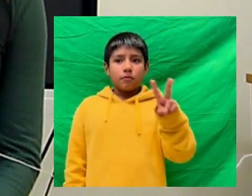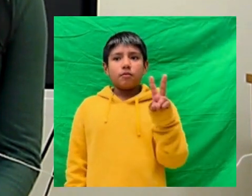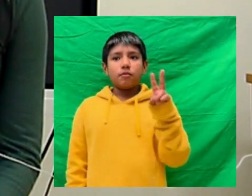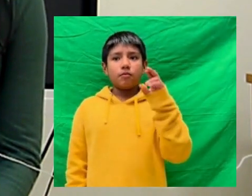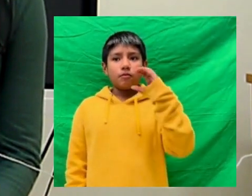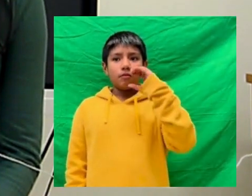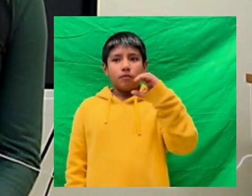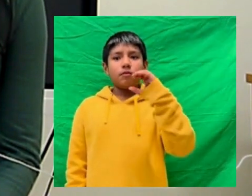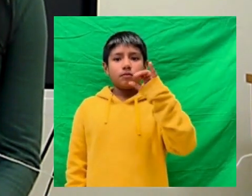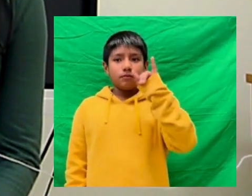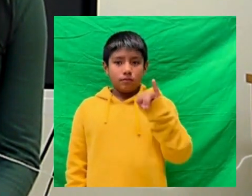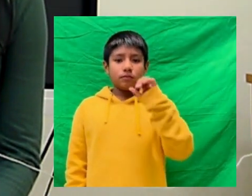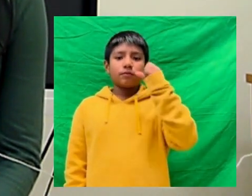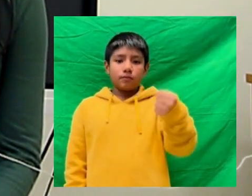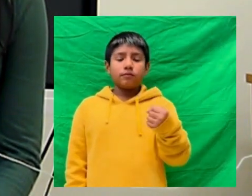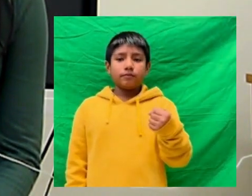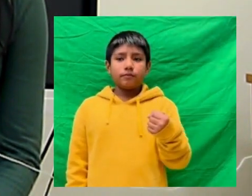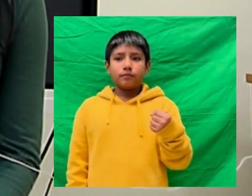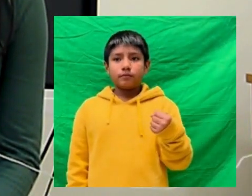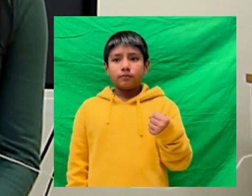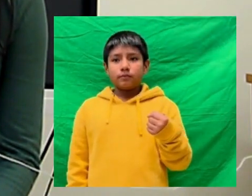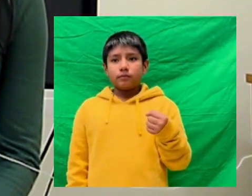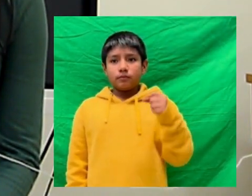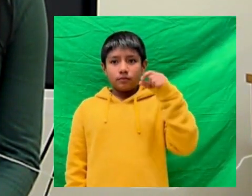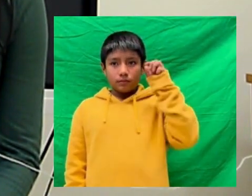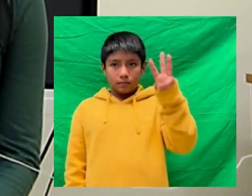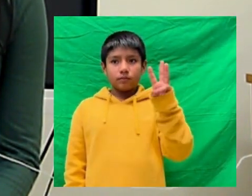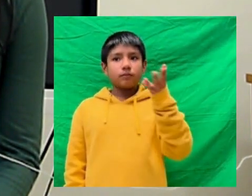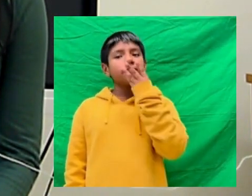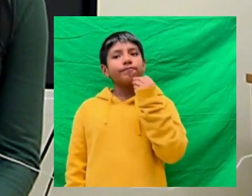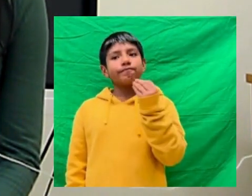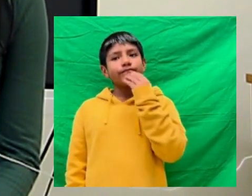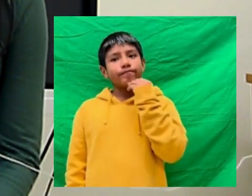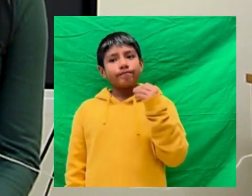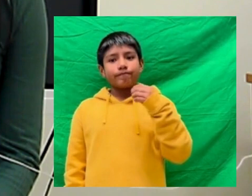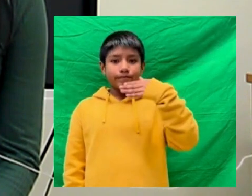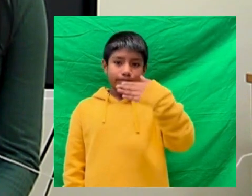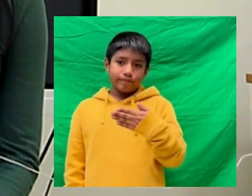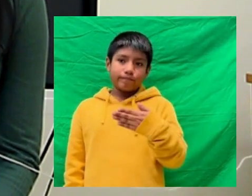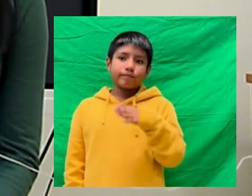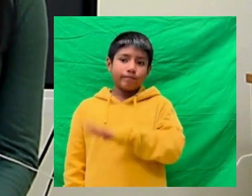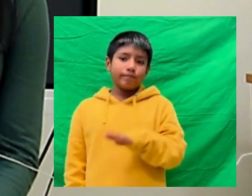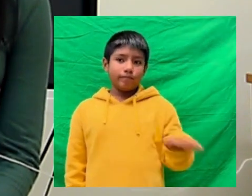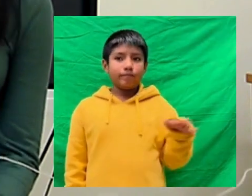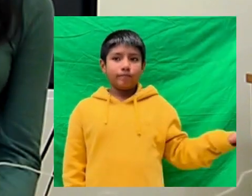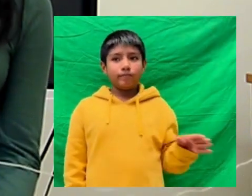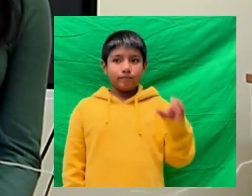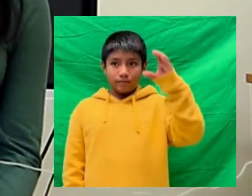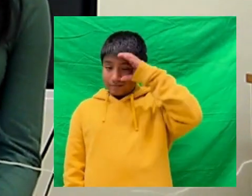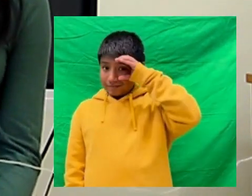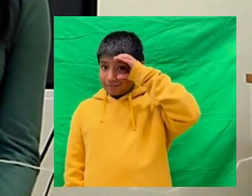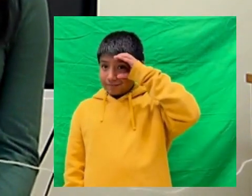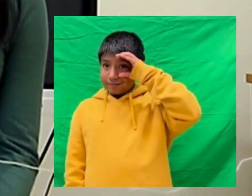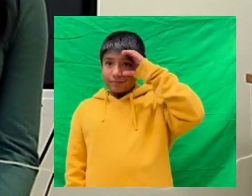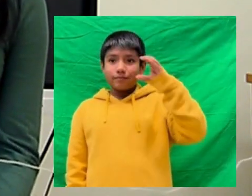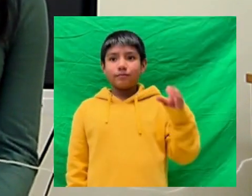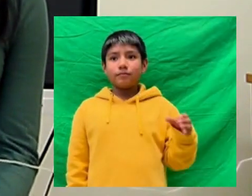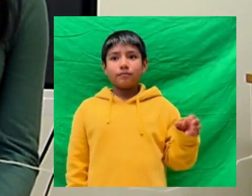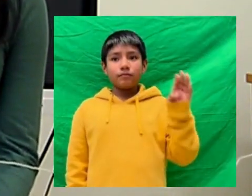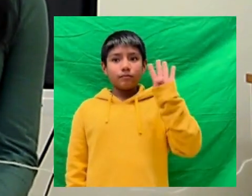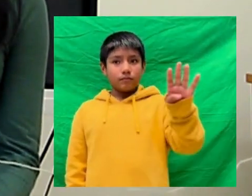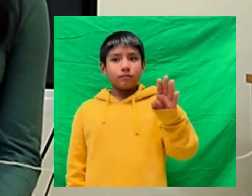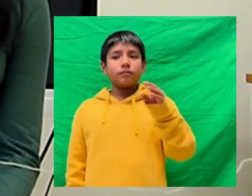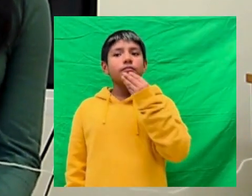maksimo eta dudia. Aurrezkuntza iru beko arame. Aurrezkuntza